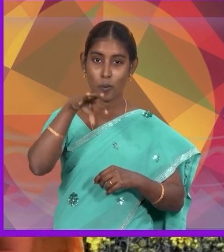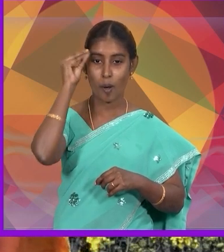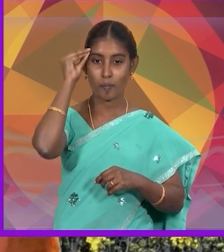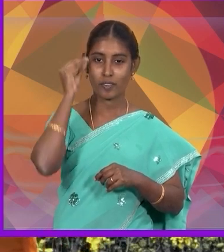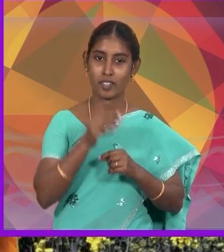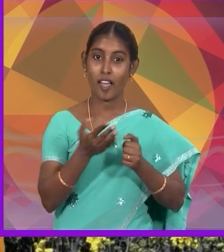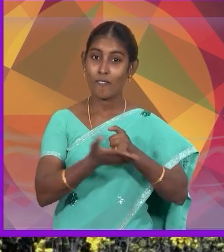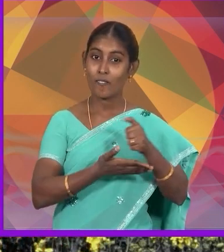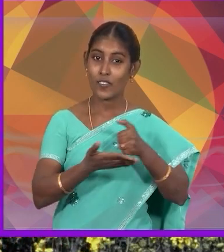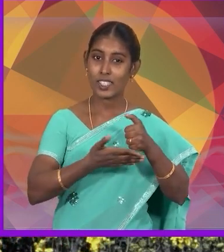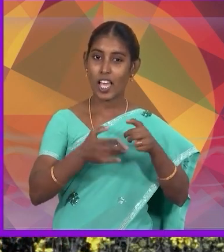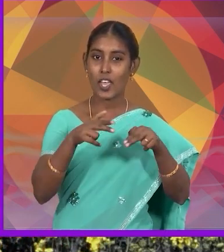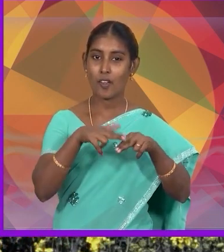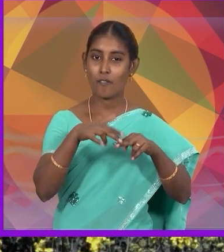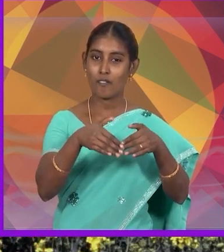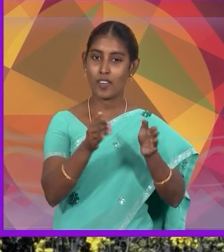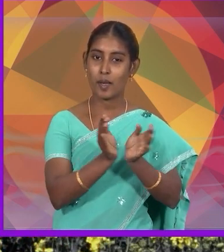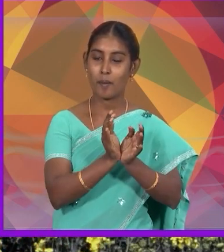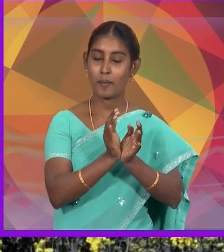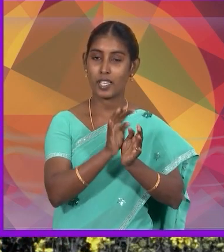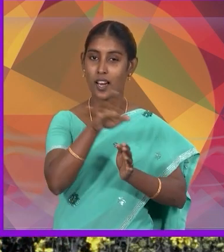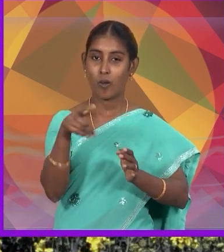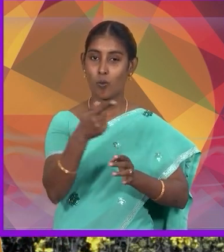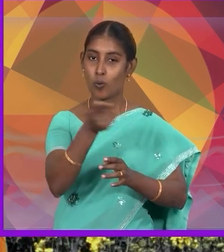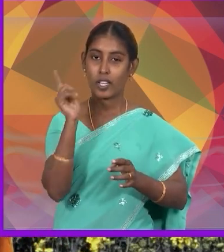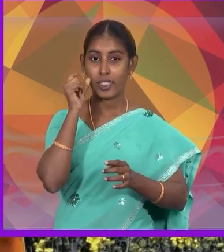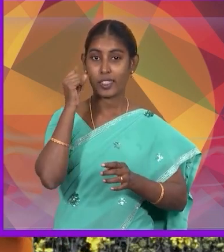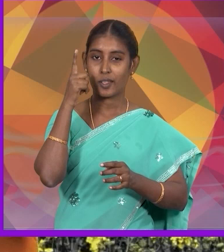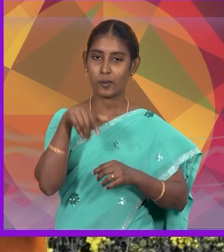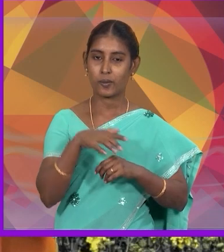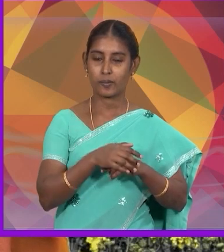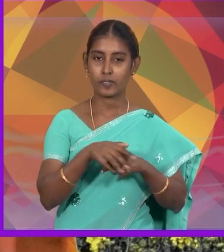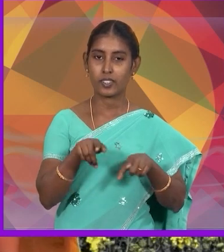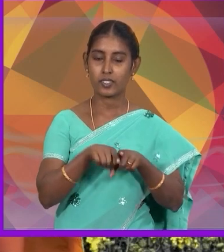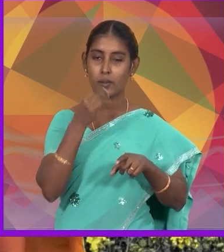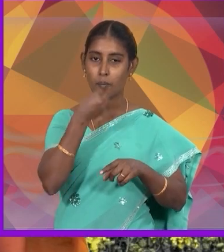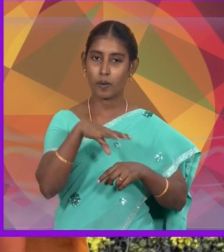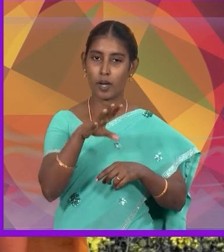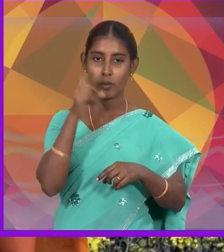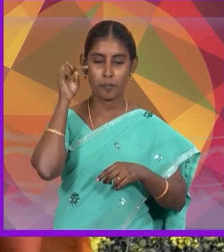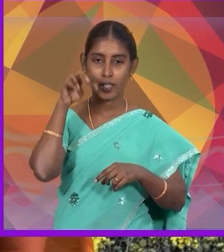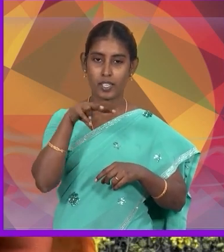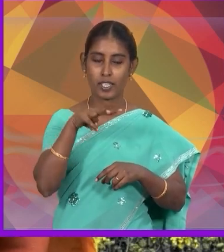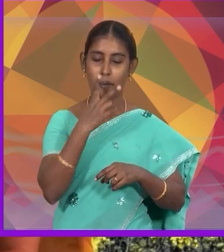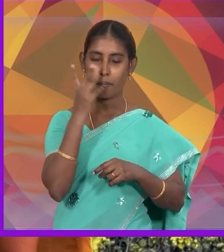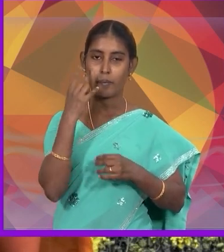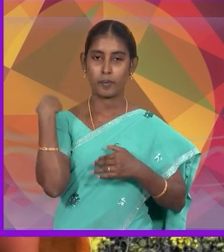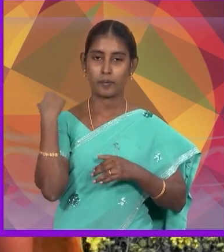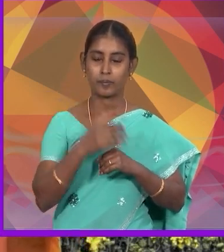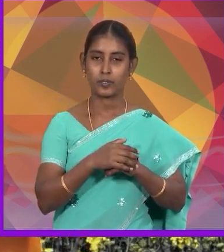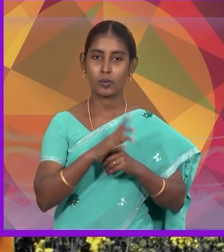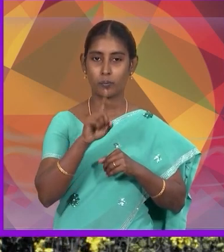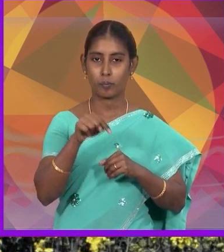குடும்பத்து மாணவர்களுக்கு இந்த நிகழ்வுகள்லாம் பார்த்திருப்பீங்க புரிஞ்சிருக்கும். இந்த பாடலுடைய கருத்தை பார்ப்போங்க.